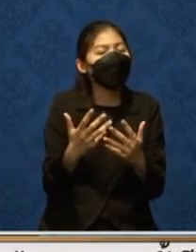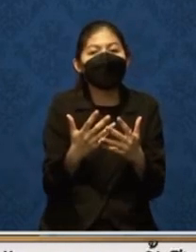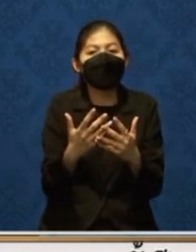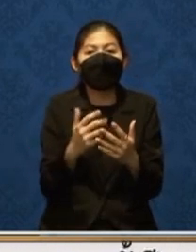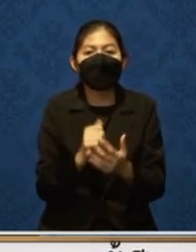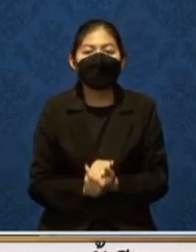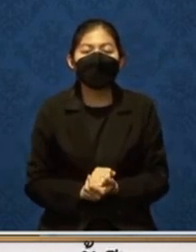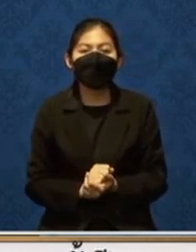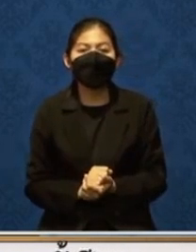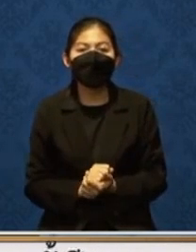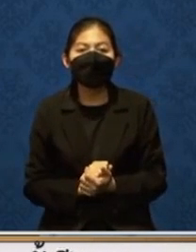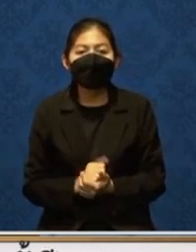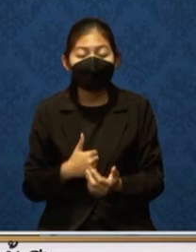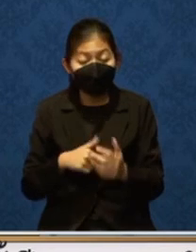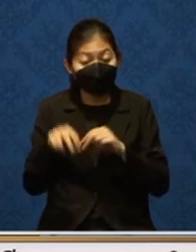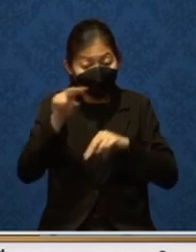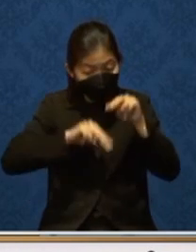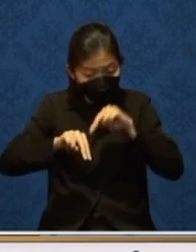สอบ